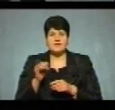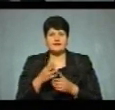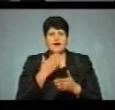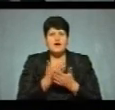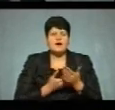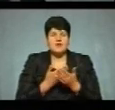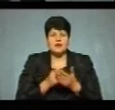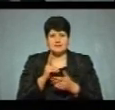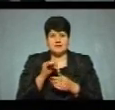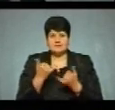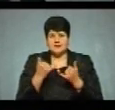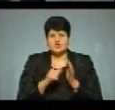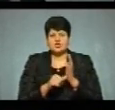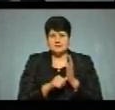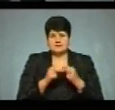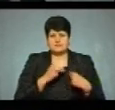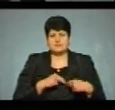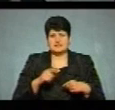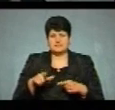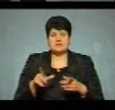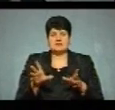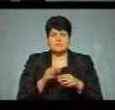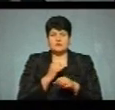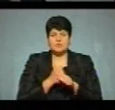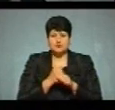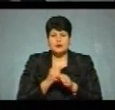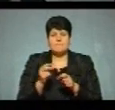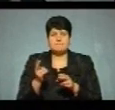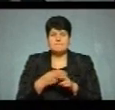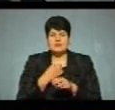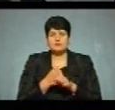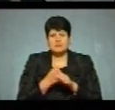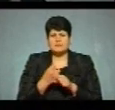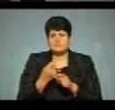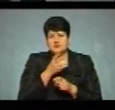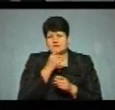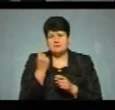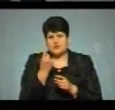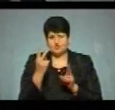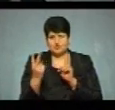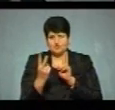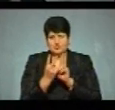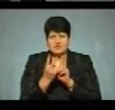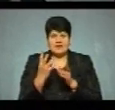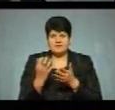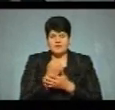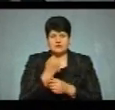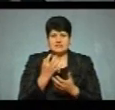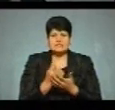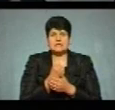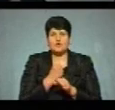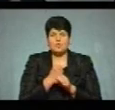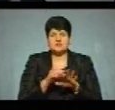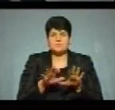сьогодні таких фахівців 60. Вони співпрацюють з безробітними, які під час першої зустрічі з працівниками служби зайнятості не вдалося знайти робоче